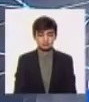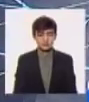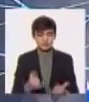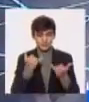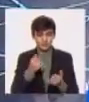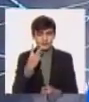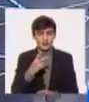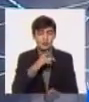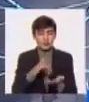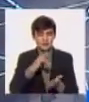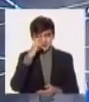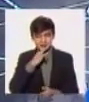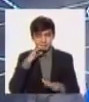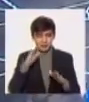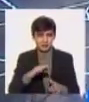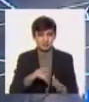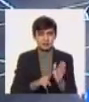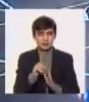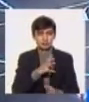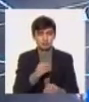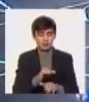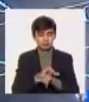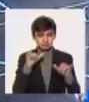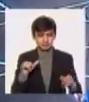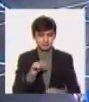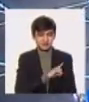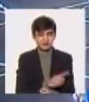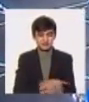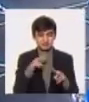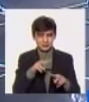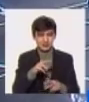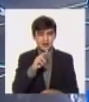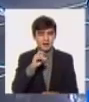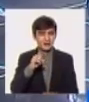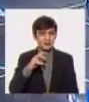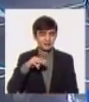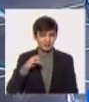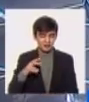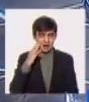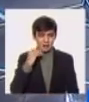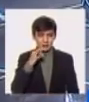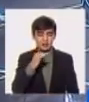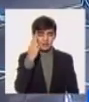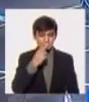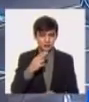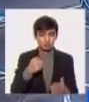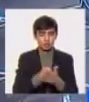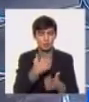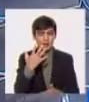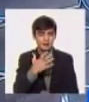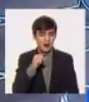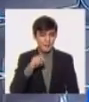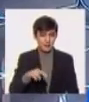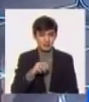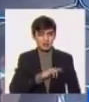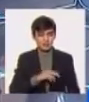Сегодня в двух городах Казахстана начал действовать дополнительно усиленный режим карантина. В Нур-Султане, Алматы до 5 апреля